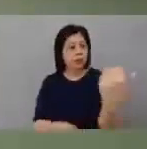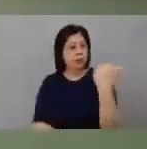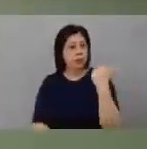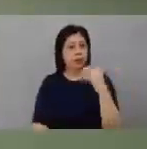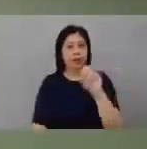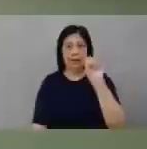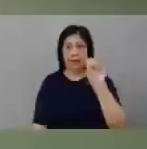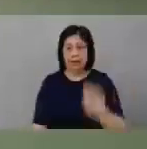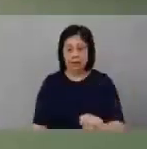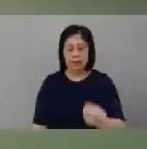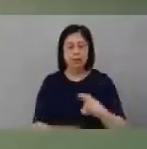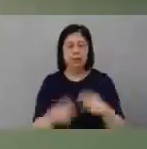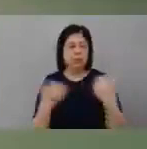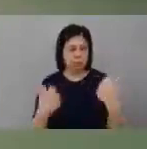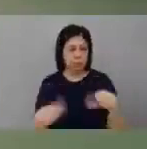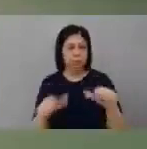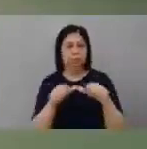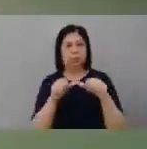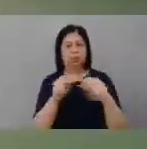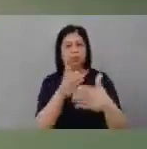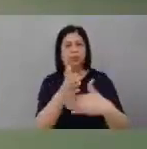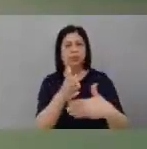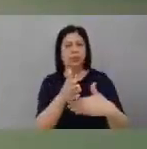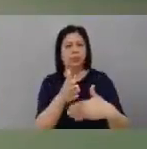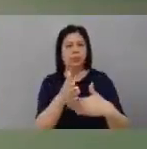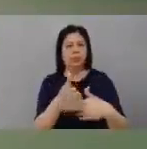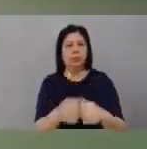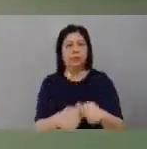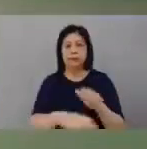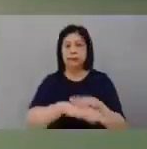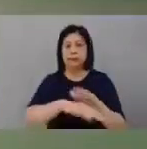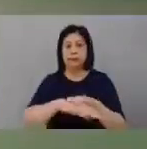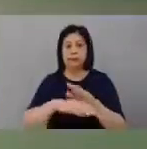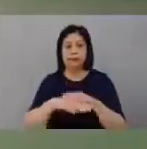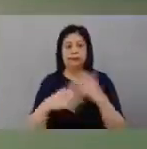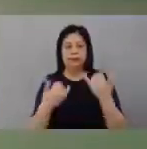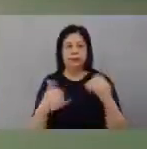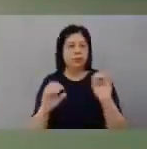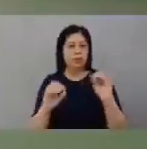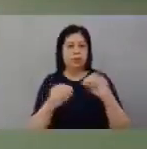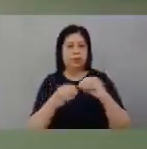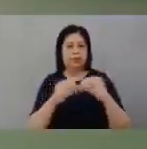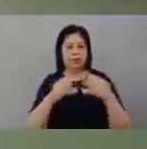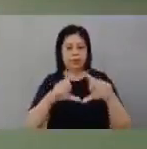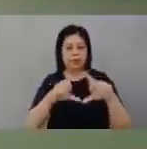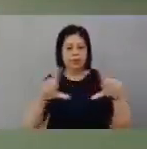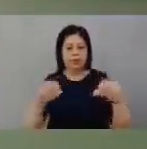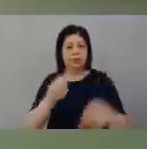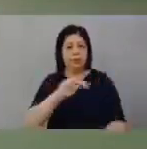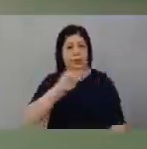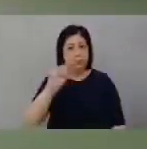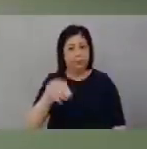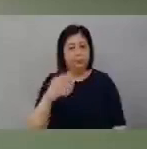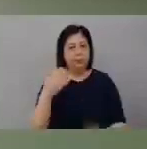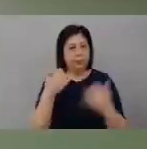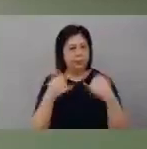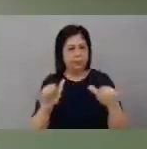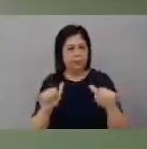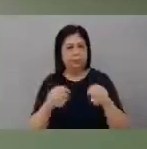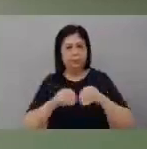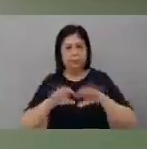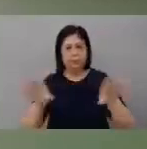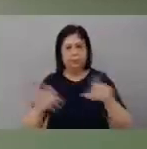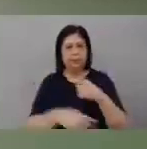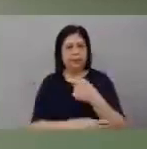ating mga kasama dyan sa lungsod ng Makati. And for other traffic updates, silipin na ang social media accounts ng MMDA, ang kanilang